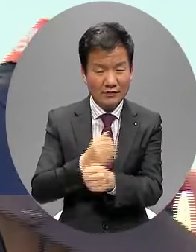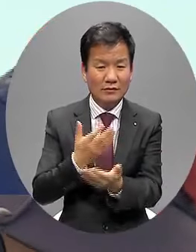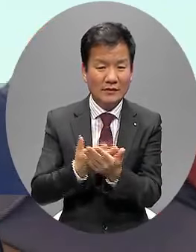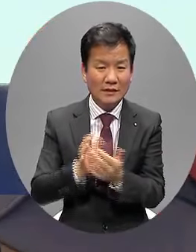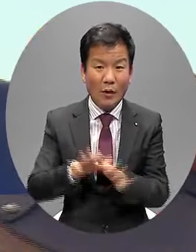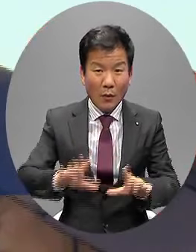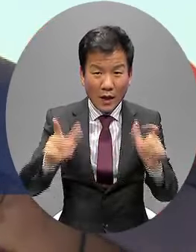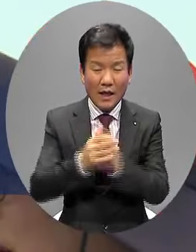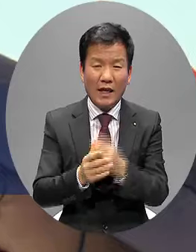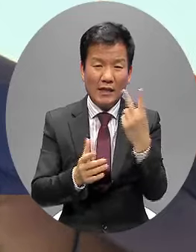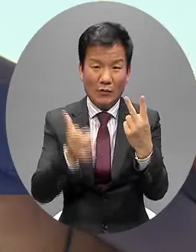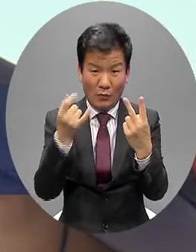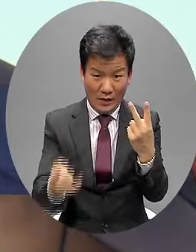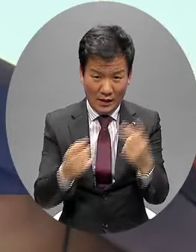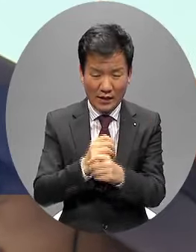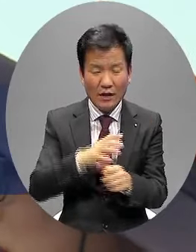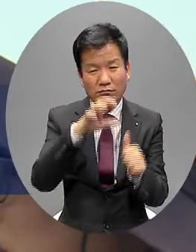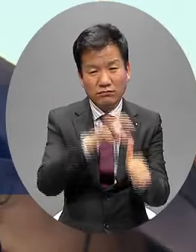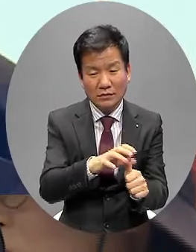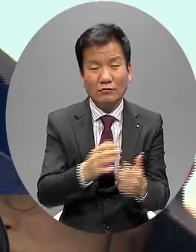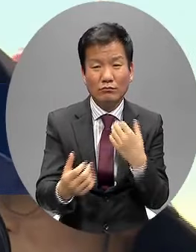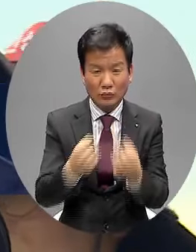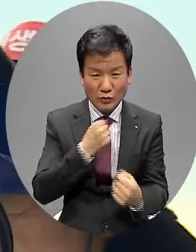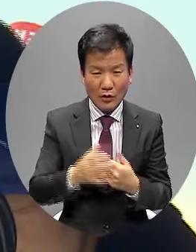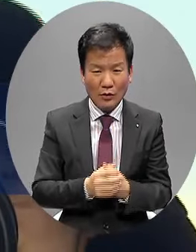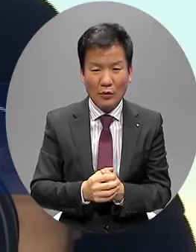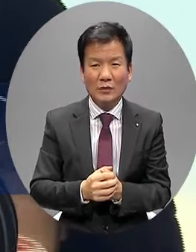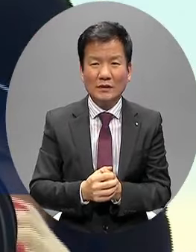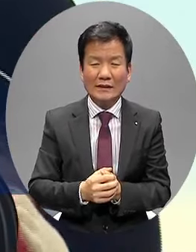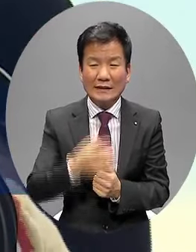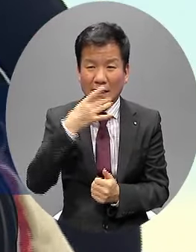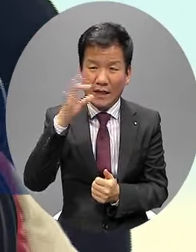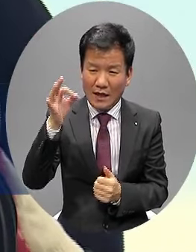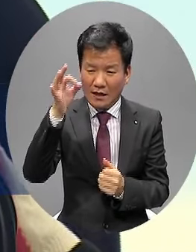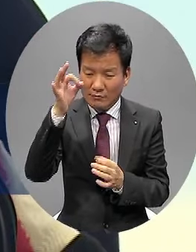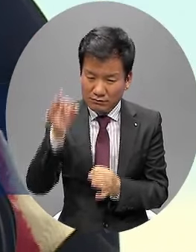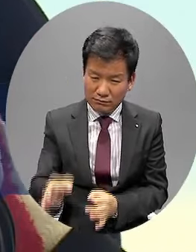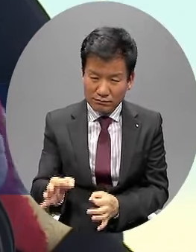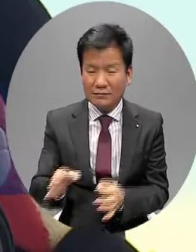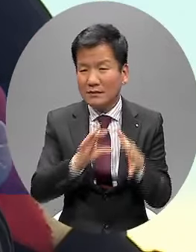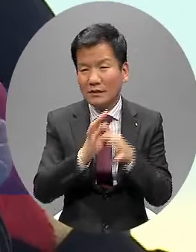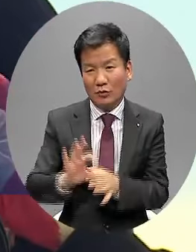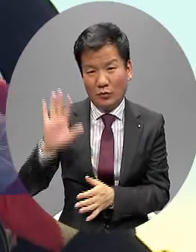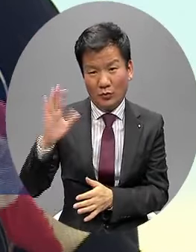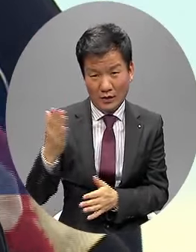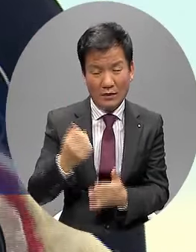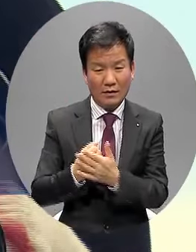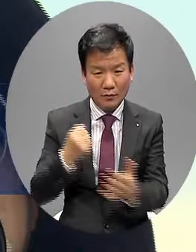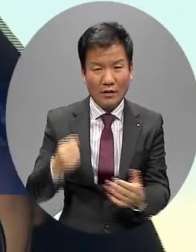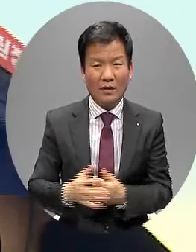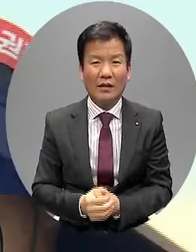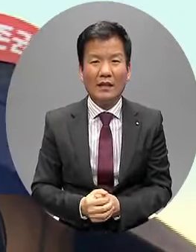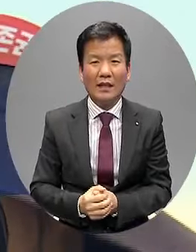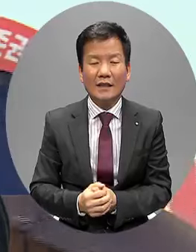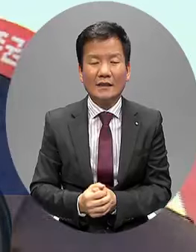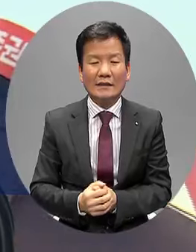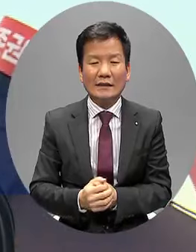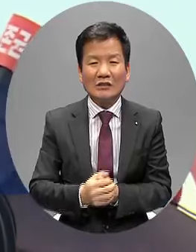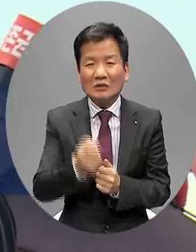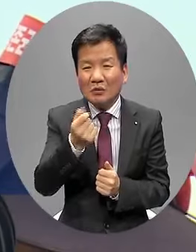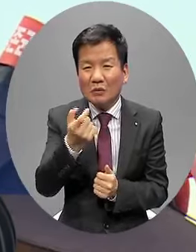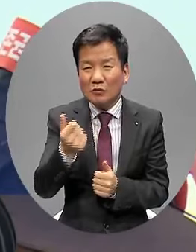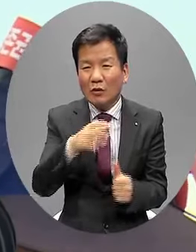수차례 시장 격리에도 불구하고 역대급 쌀값 폭락이 발생한 건 역시 찔끔